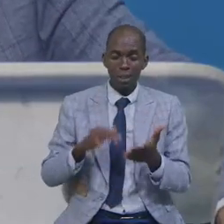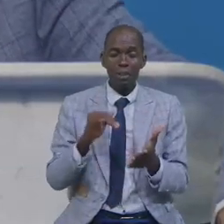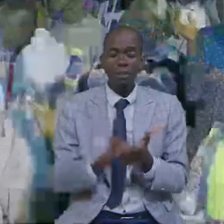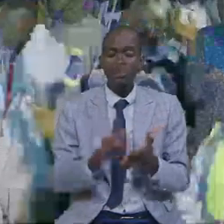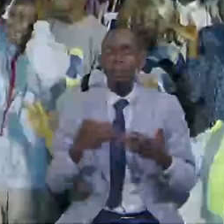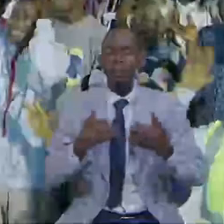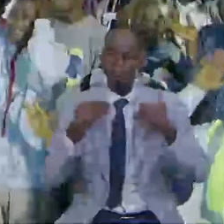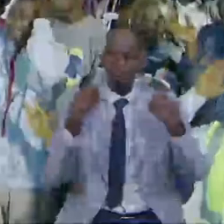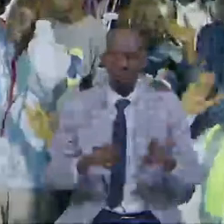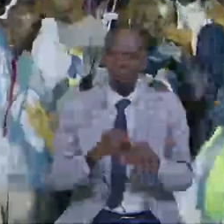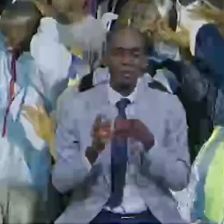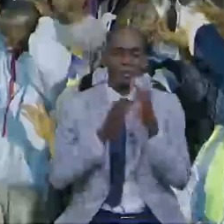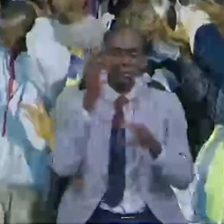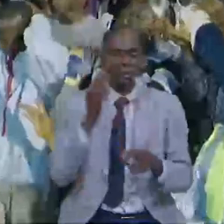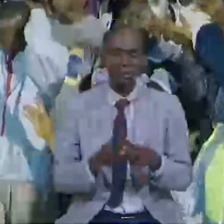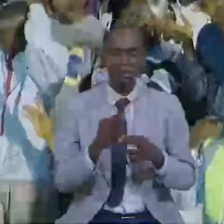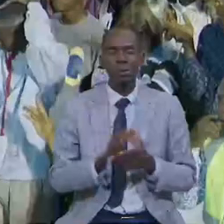c'est faire